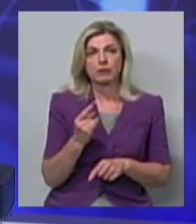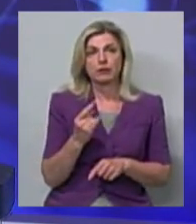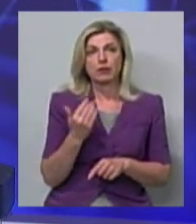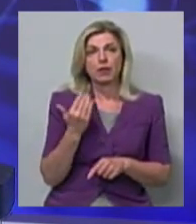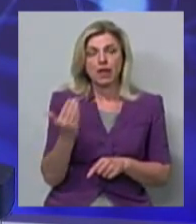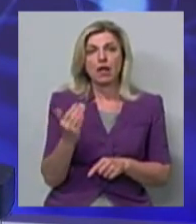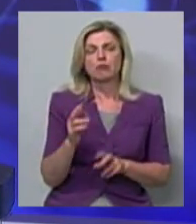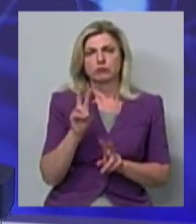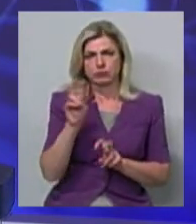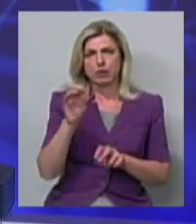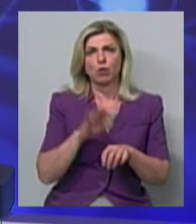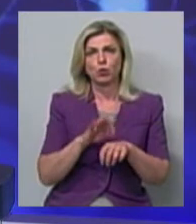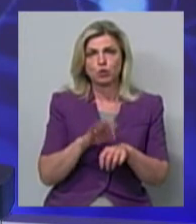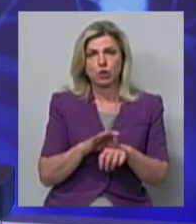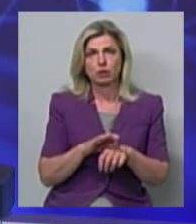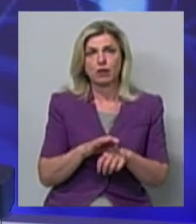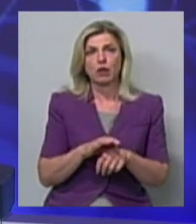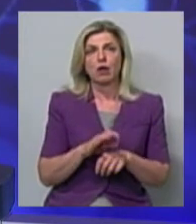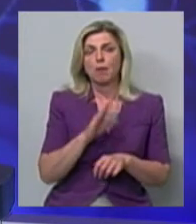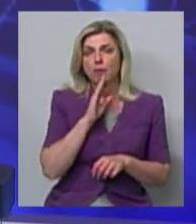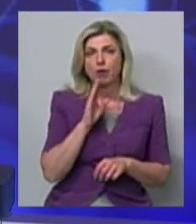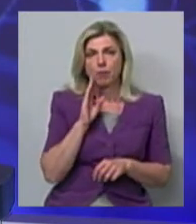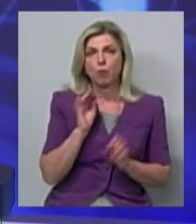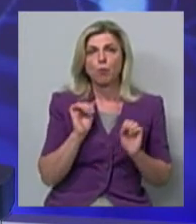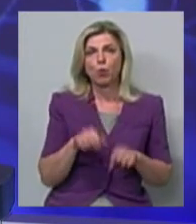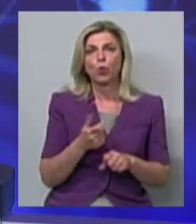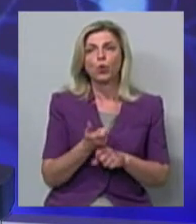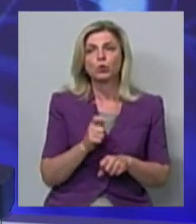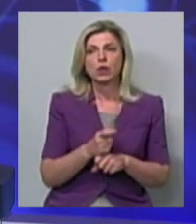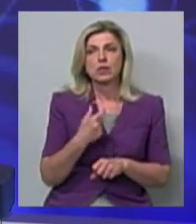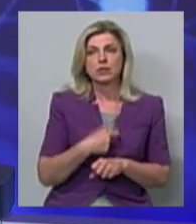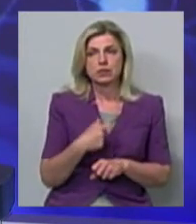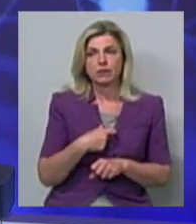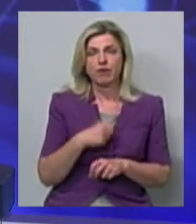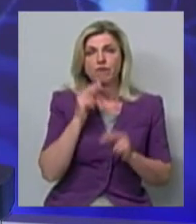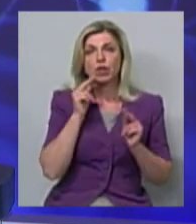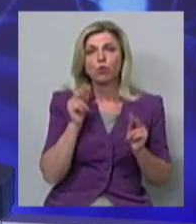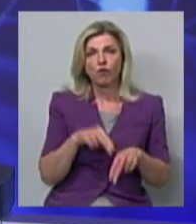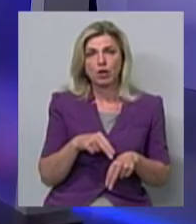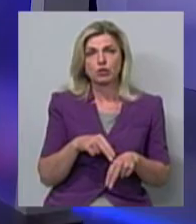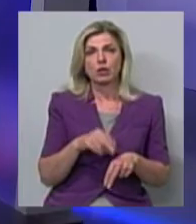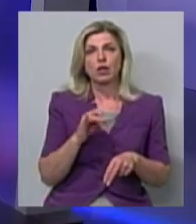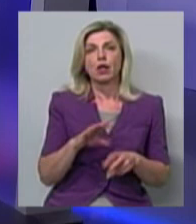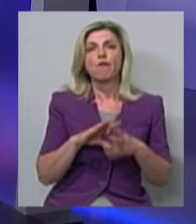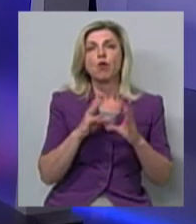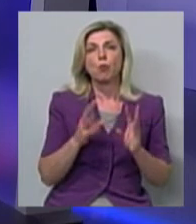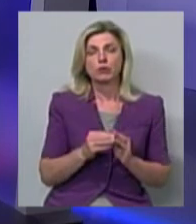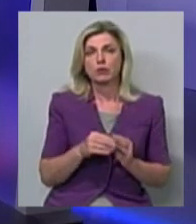такий діагноз дистрофія Дюшена, вона ж може дуже себе звинувачувати і взагалі